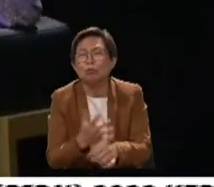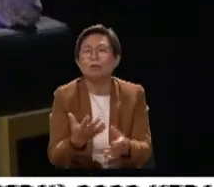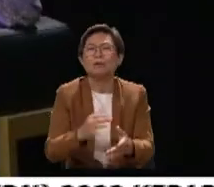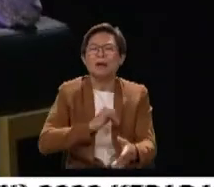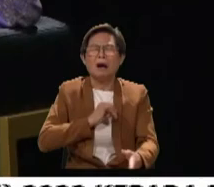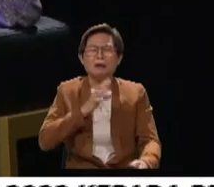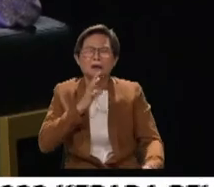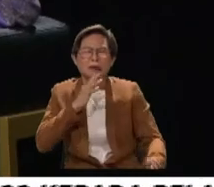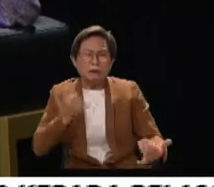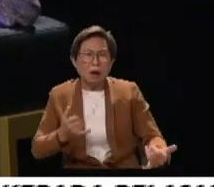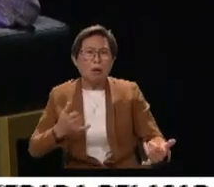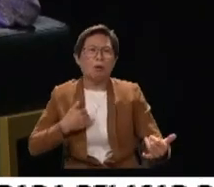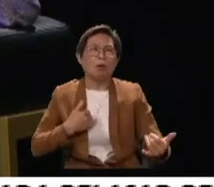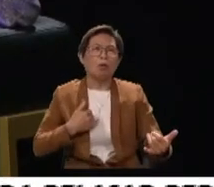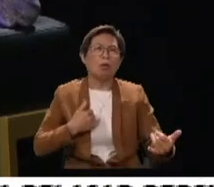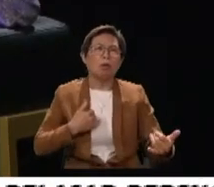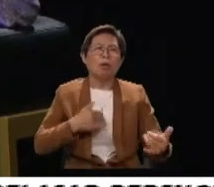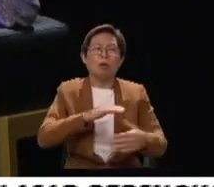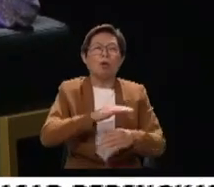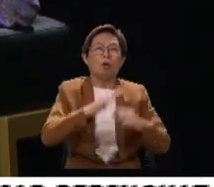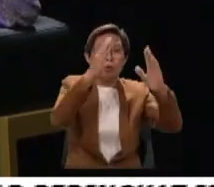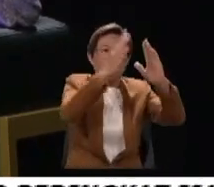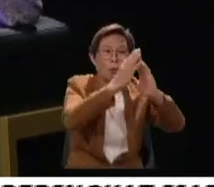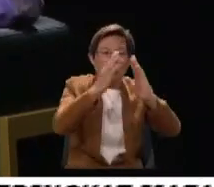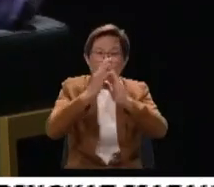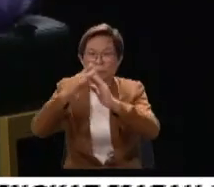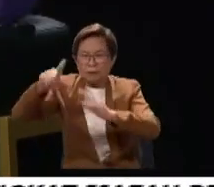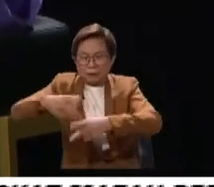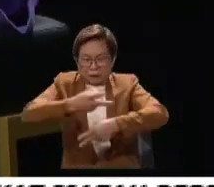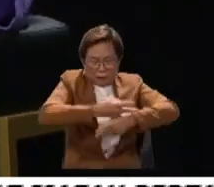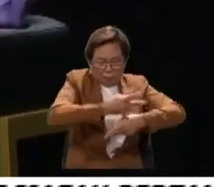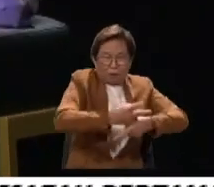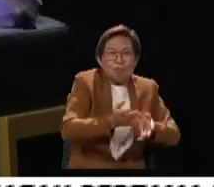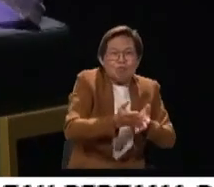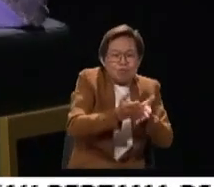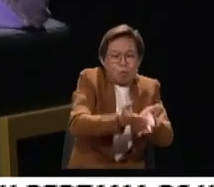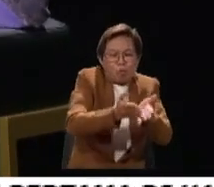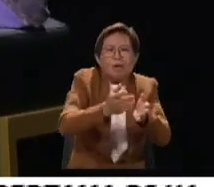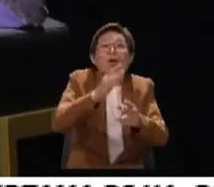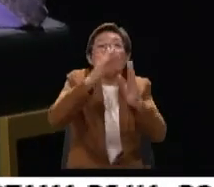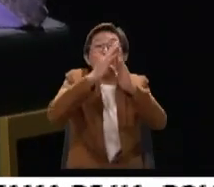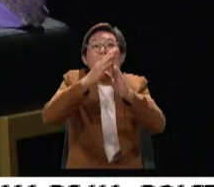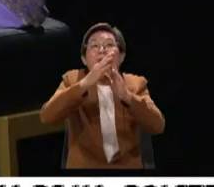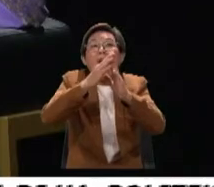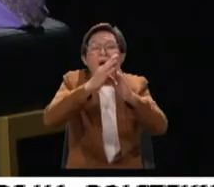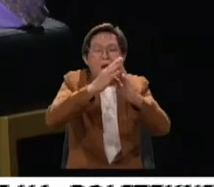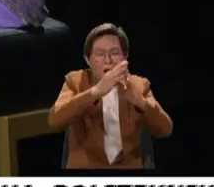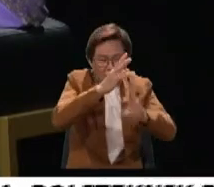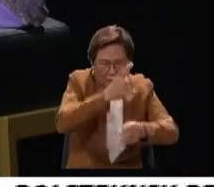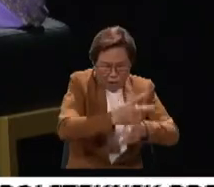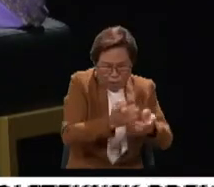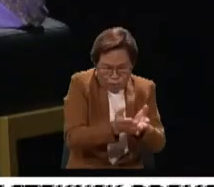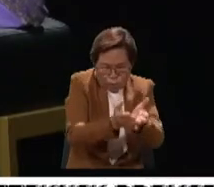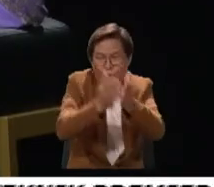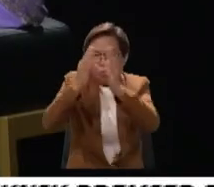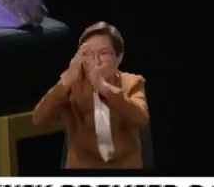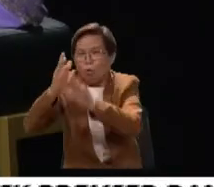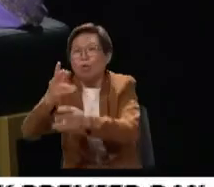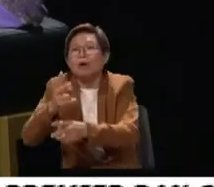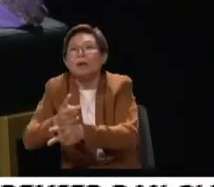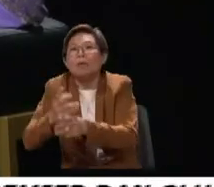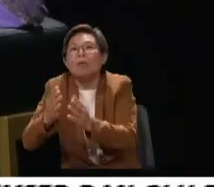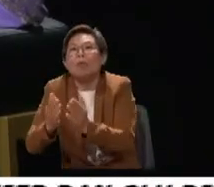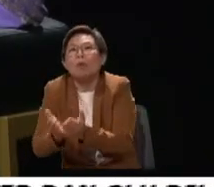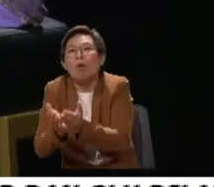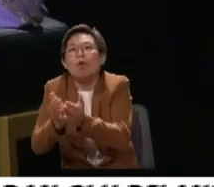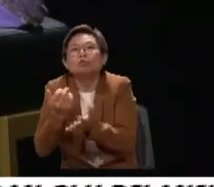berkata mungkin sekarang rumah-rumah ni Semua dah kena ada bot satu Ata saya ada senter yang ada bot untuk menolong mereka terutamanya waktu banjir